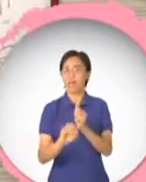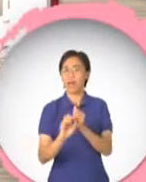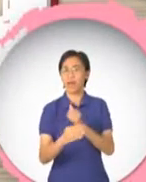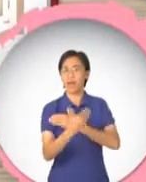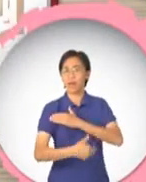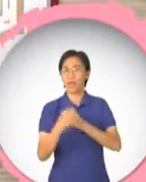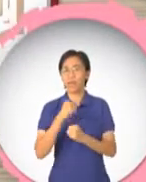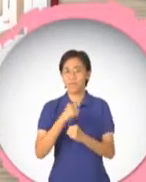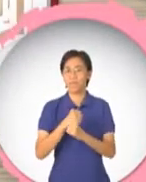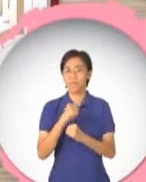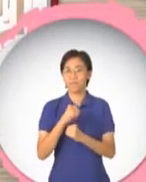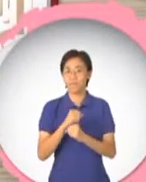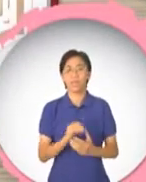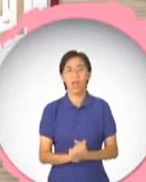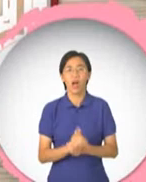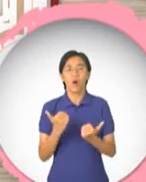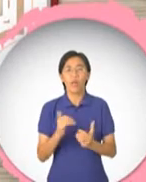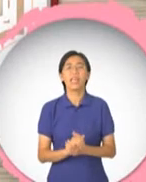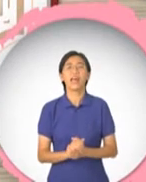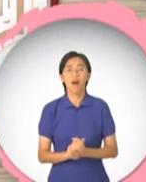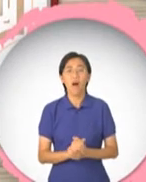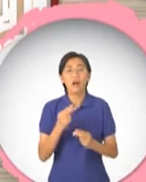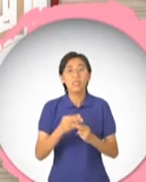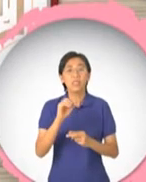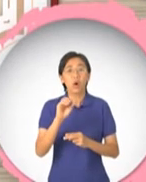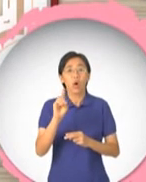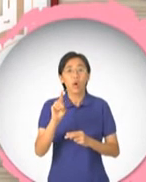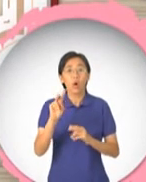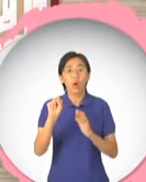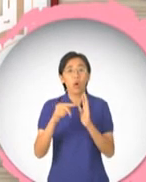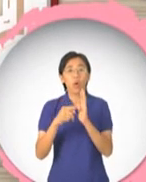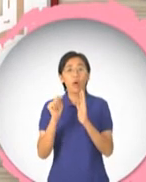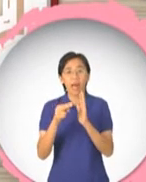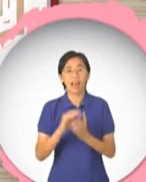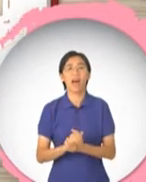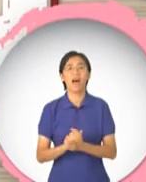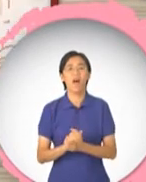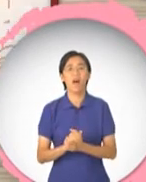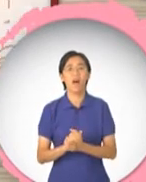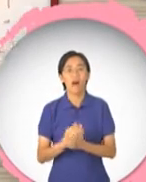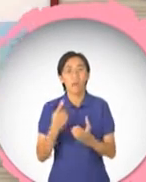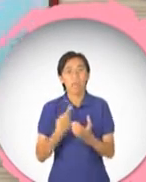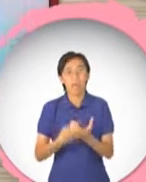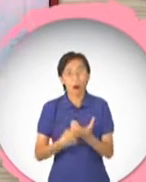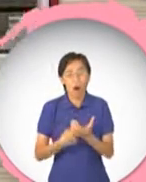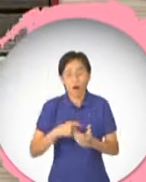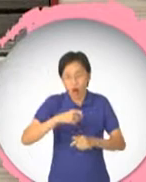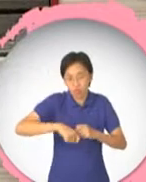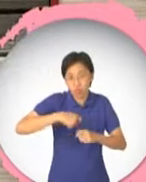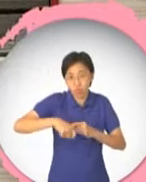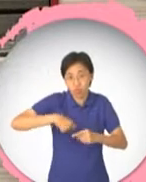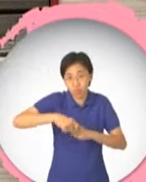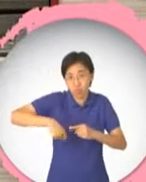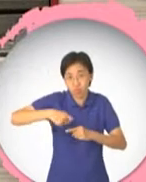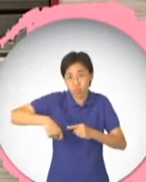ะครับ วันนี้ยังเป็นโดนัทอยู่นะคะวันนี้จะเป็นไส้ข้าวนะคะ ครับผมโดนัทไส้กรอก ไส้กรอก นะครับเรียนถามหน่อยครับอาจารย์การ